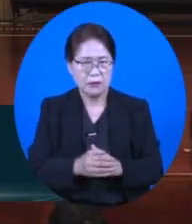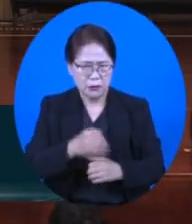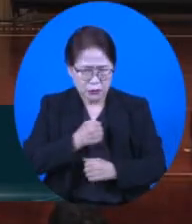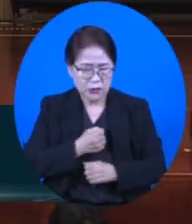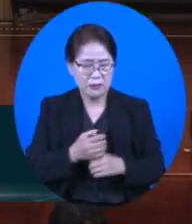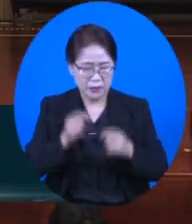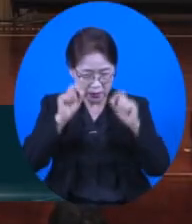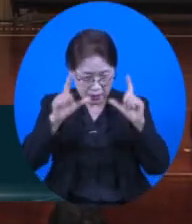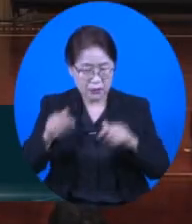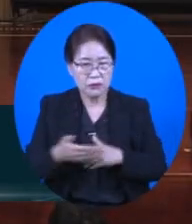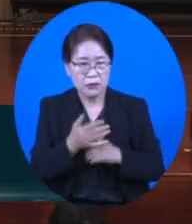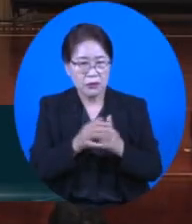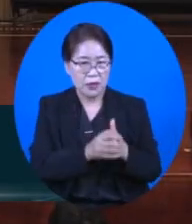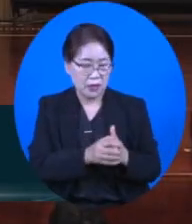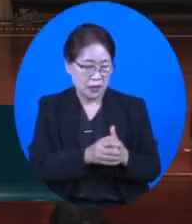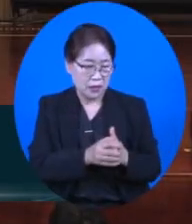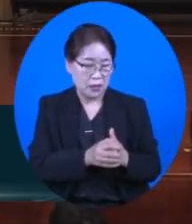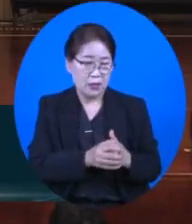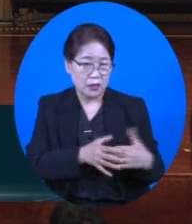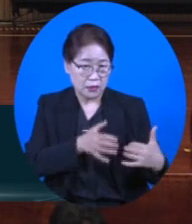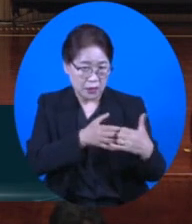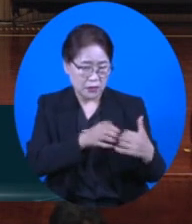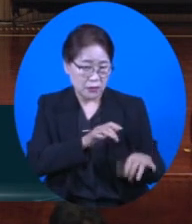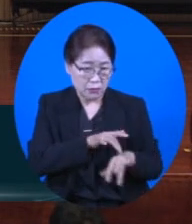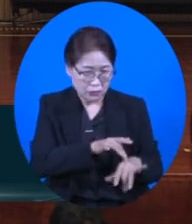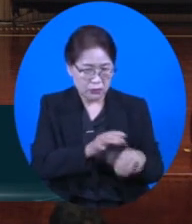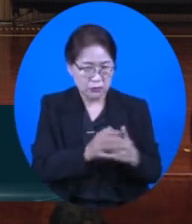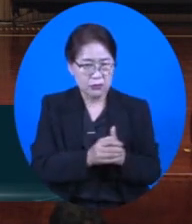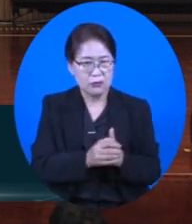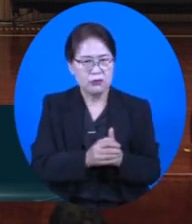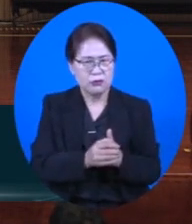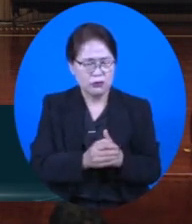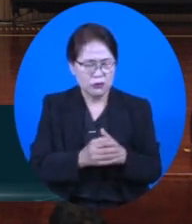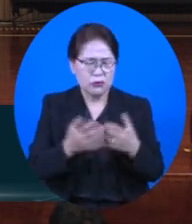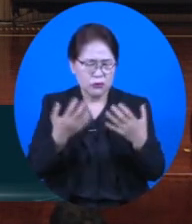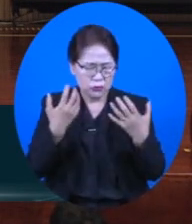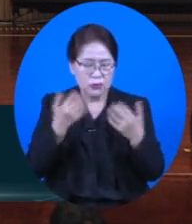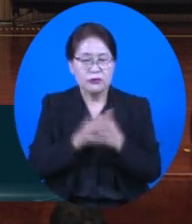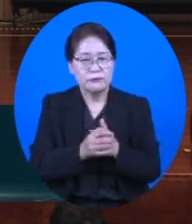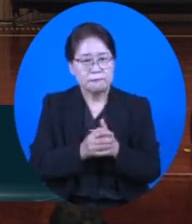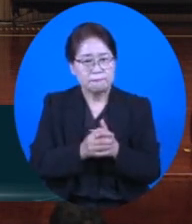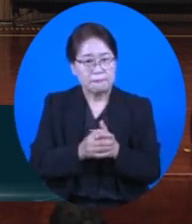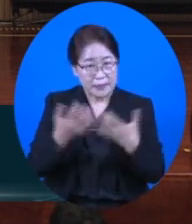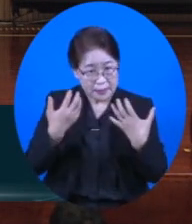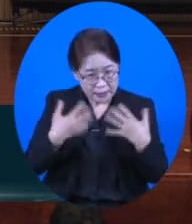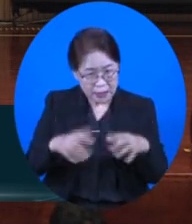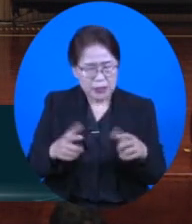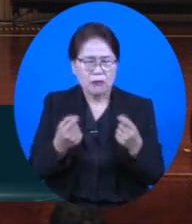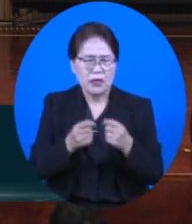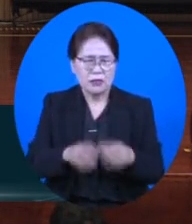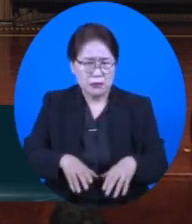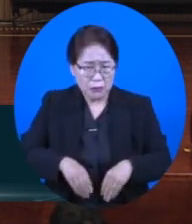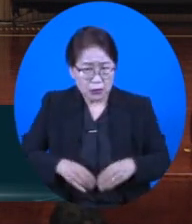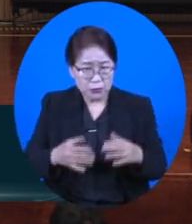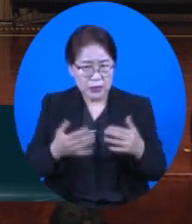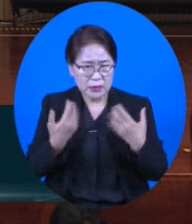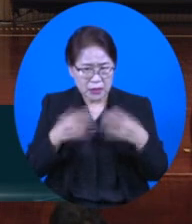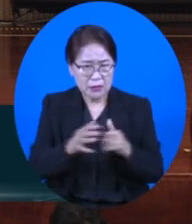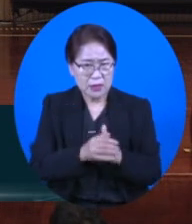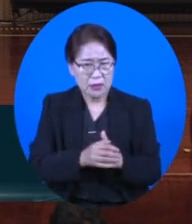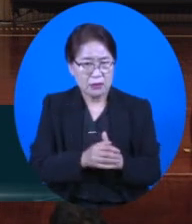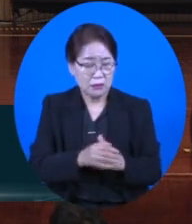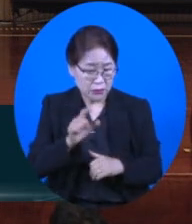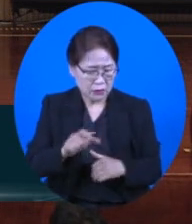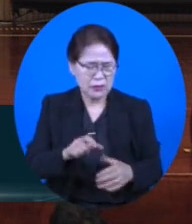깨어라 너희 대적 마귀가 오는 사자같이 도로 다니며 삼킬 자를 찾나니 너희는 믿음을